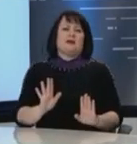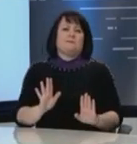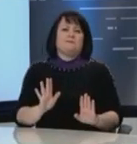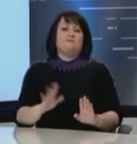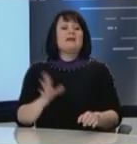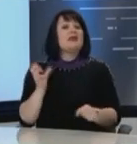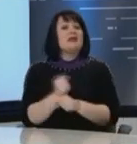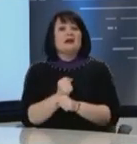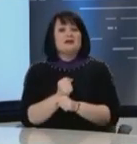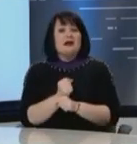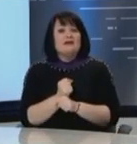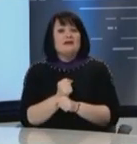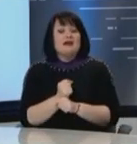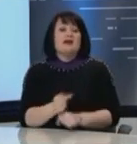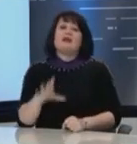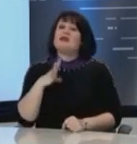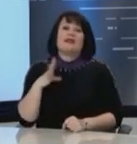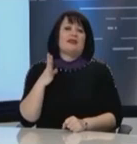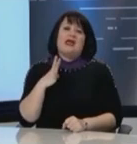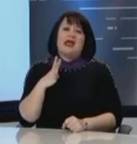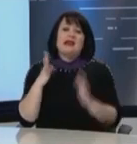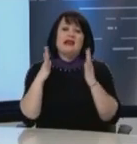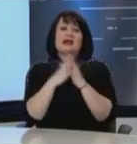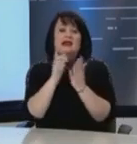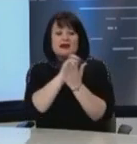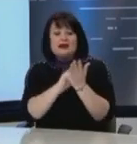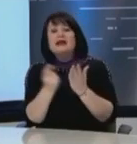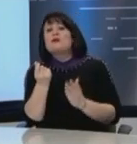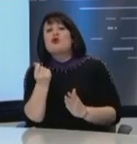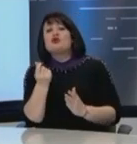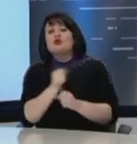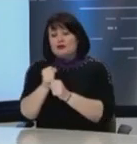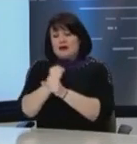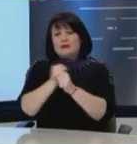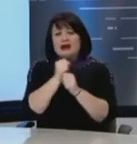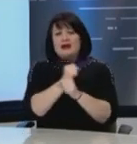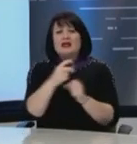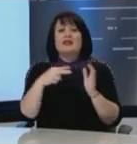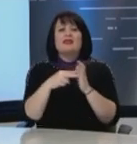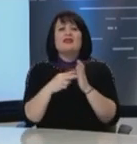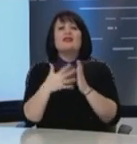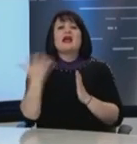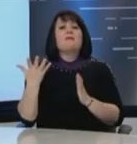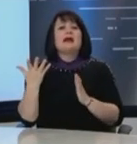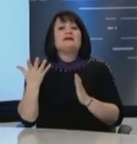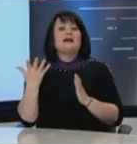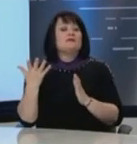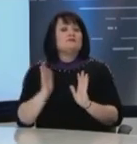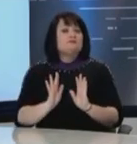δεν κατάφερε ή δεν θέλησε να τιμολογήσει εγκαίρως τα φάρμακα το 2015.